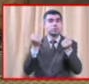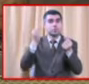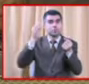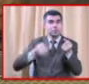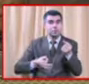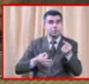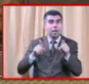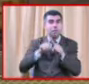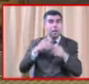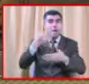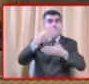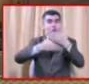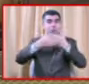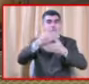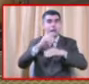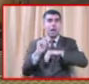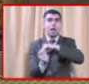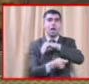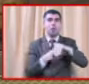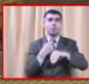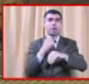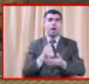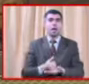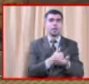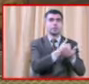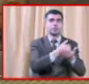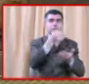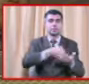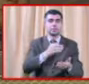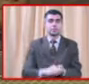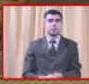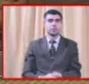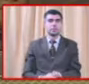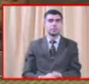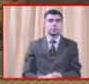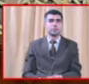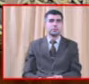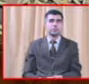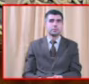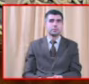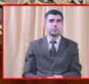لتأهيل قطاع السكن بالعالم القروي، وشكرا. كلمة السيد الوزير. تفضل سيد الوزير.